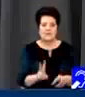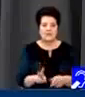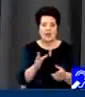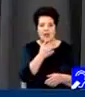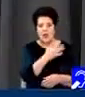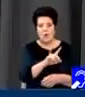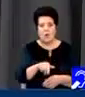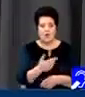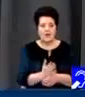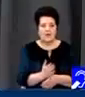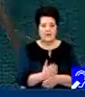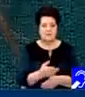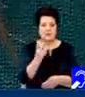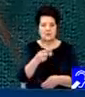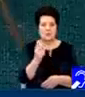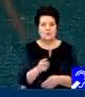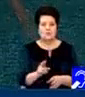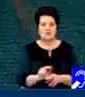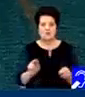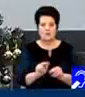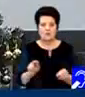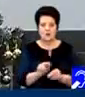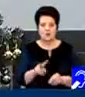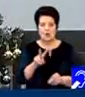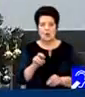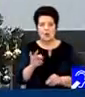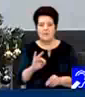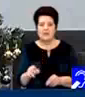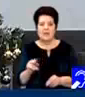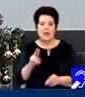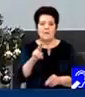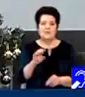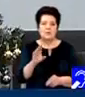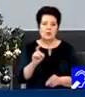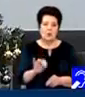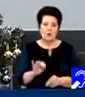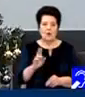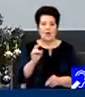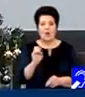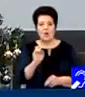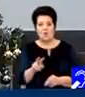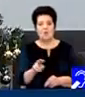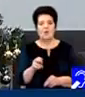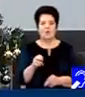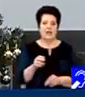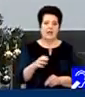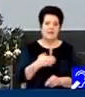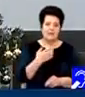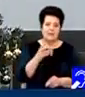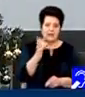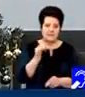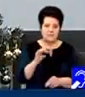2 instructori englezi pentru 20 de educatori, logopezi și psihologi din Cahul, Călărași, Fălești, Nisporeni și Ungheni. Tehnicile